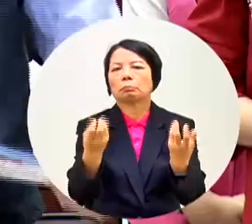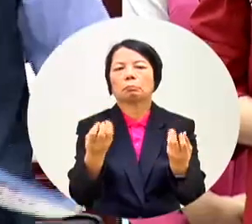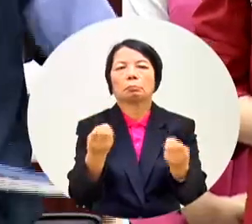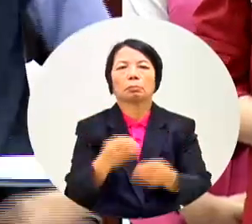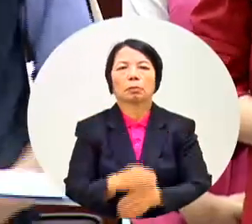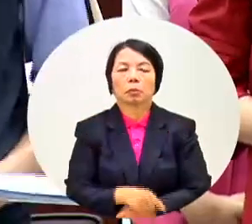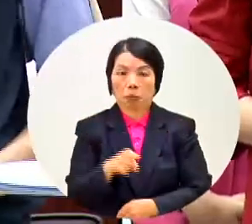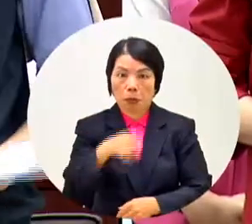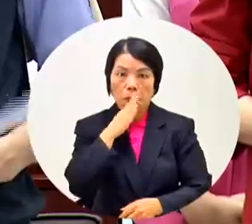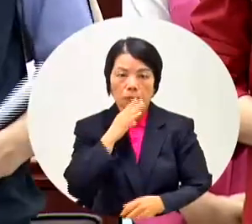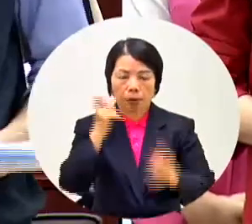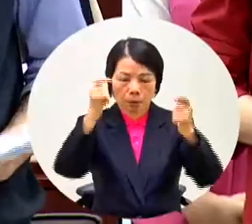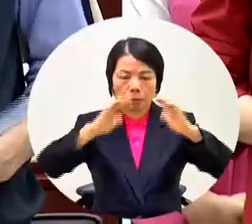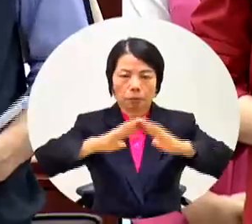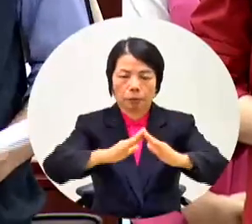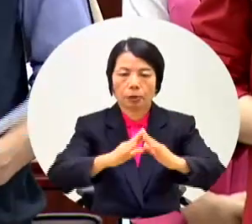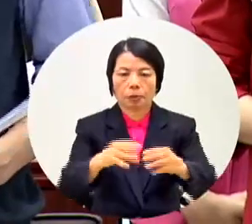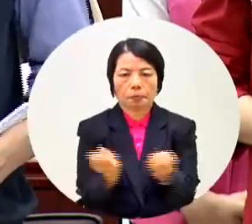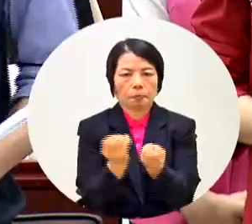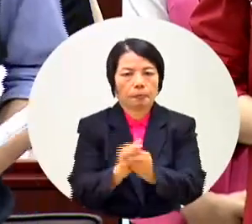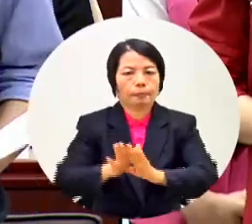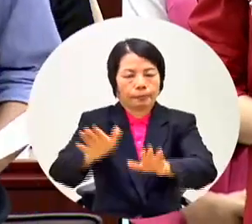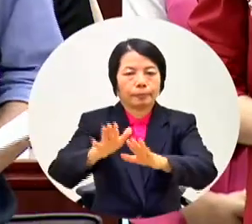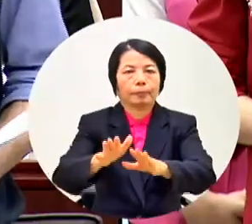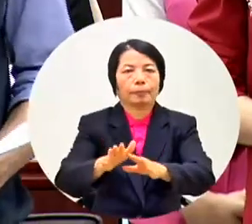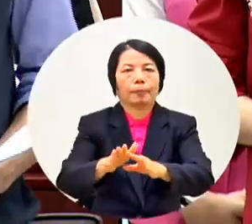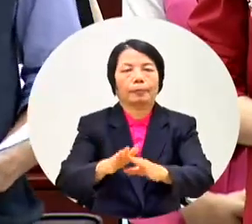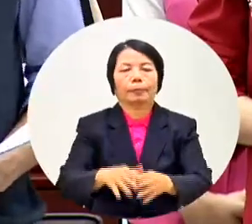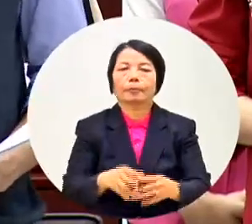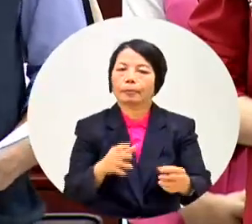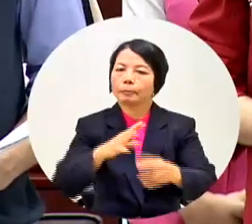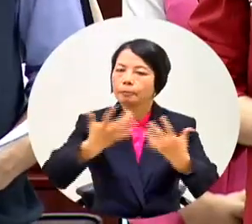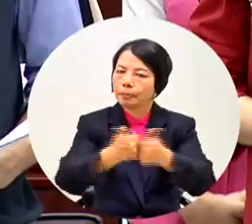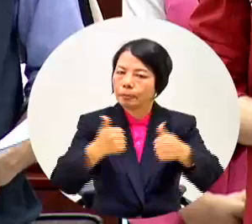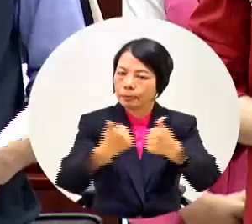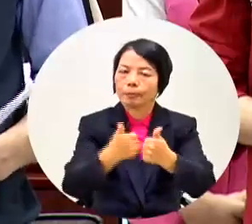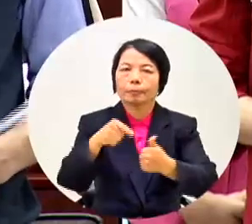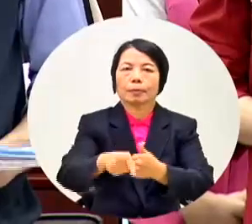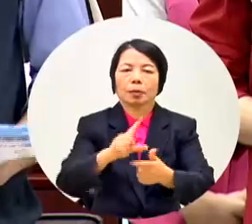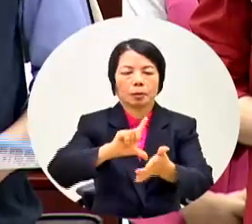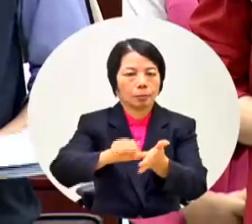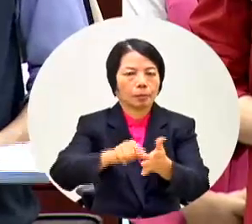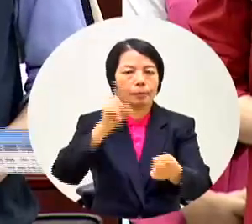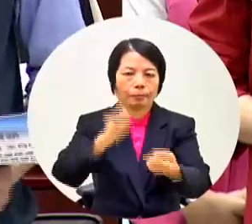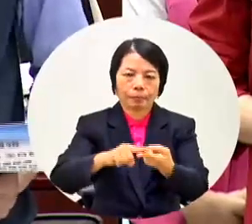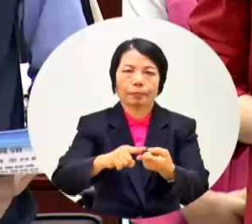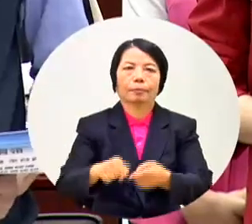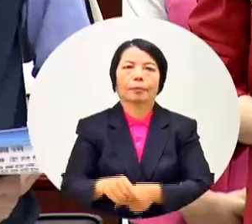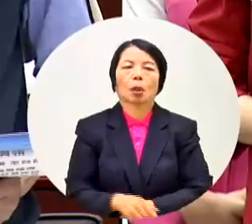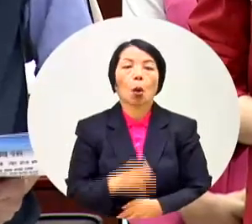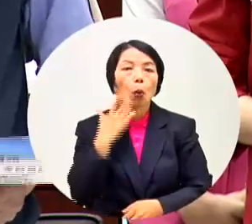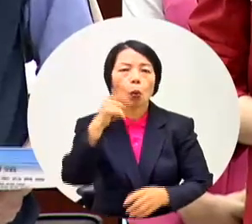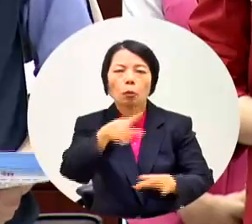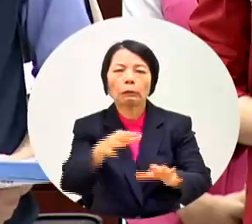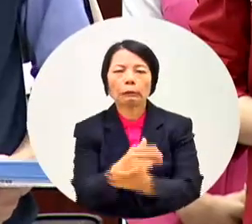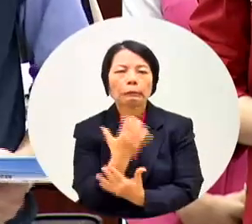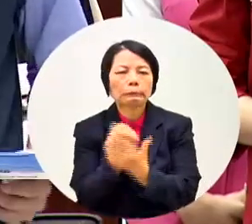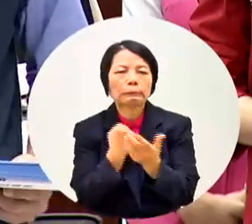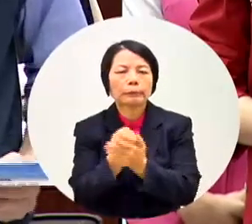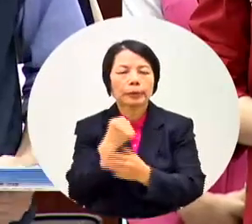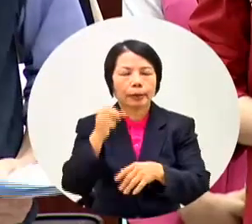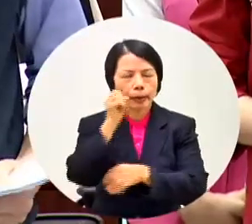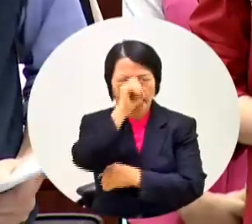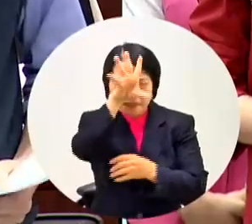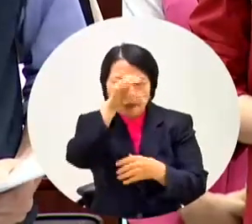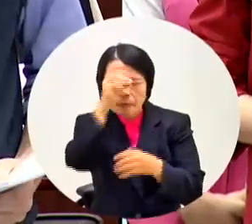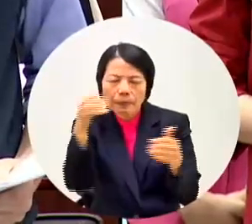们心中始终有选举的恩怨，始终有政党的色彩，始终不停地在对撞对碰，对我们高雄